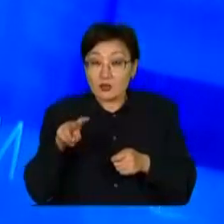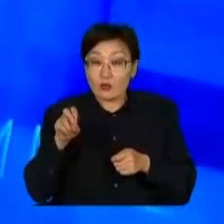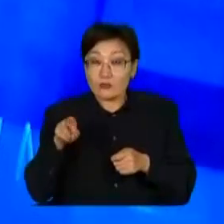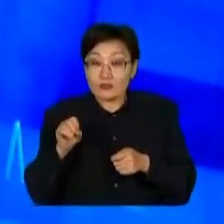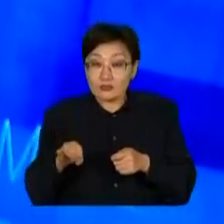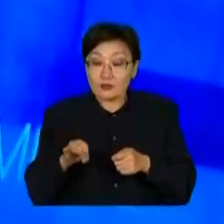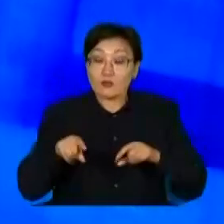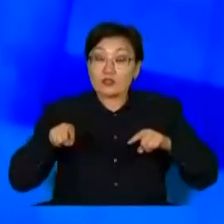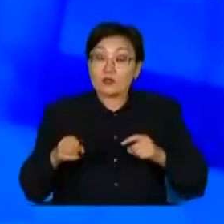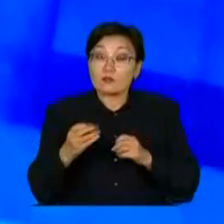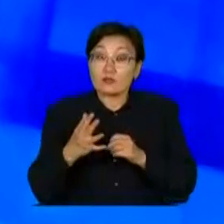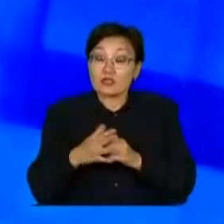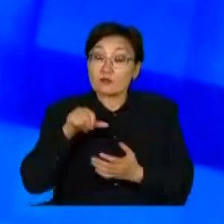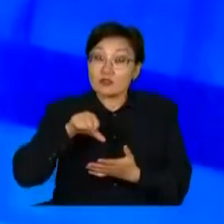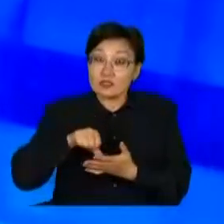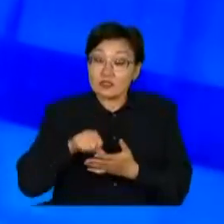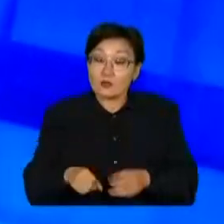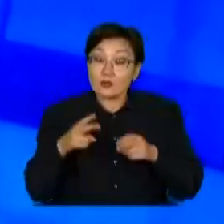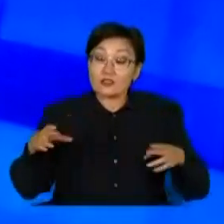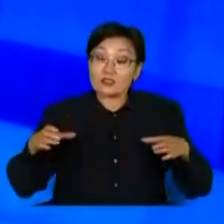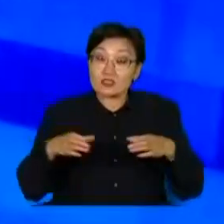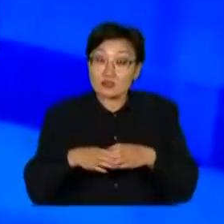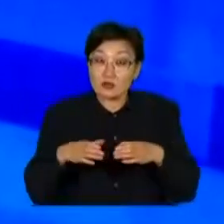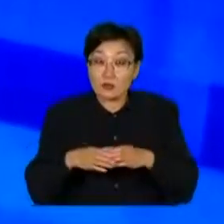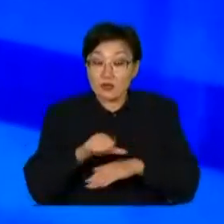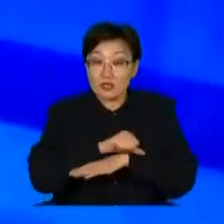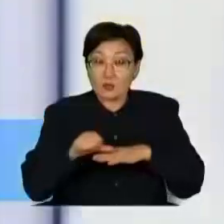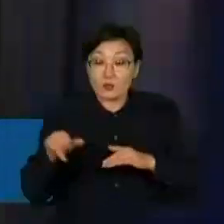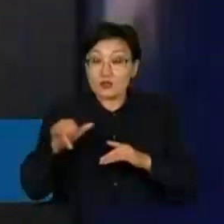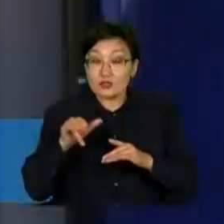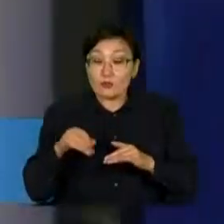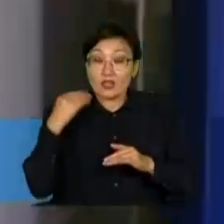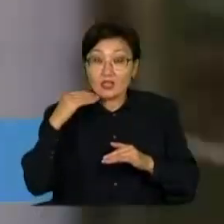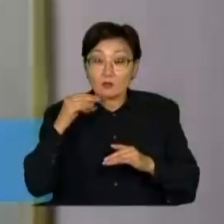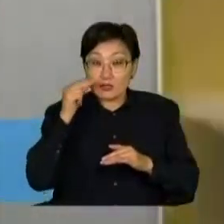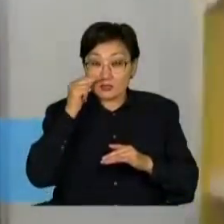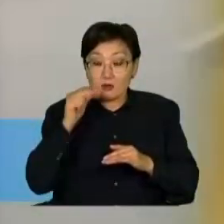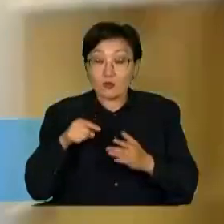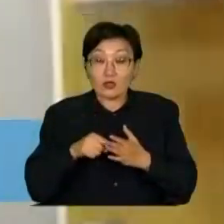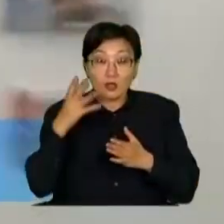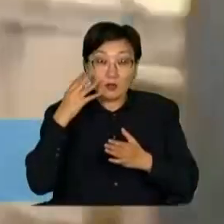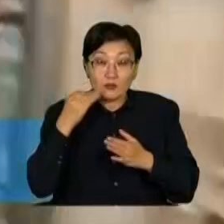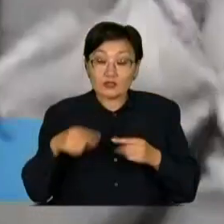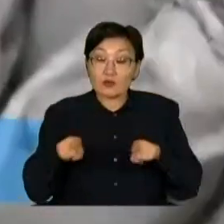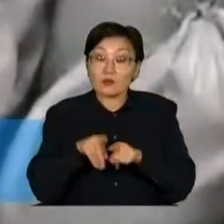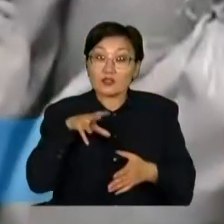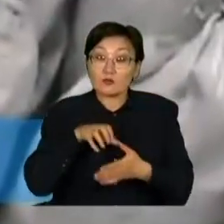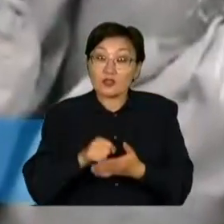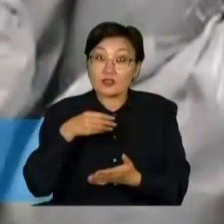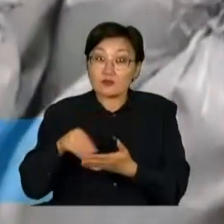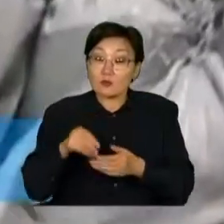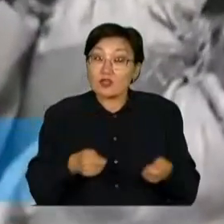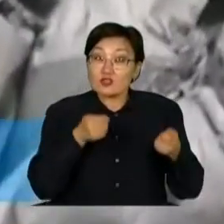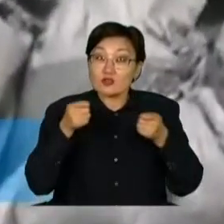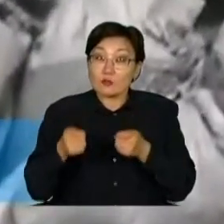Всего задержаны 15 участников преступной группы на территории Уральска, Актобе, Шымкента и Алматы. Они занимались закупом и